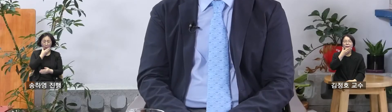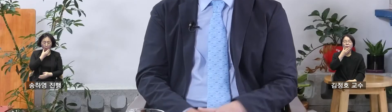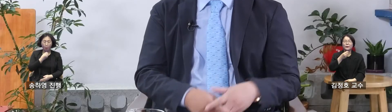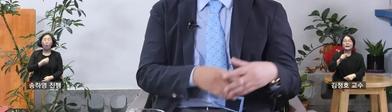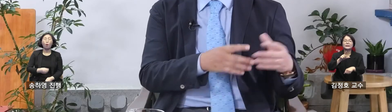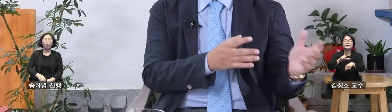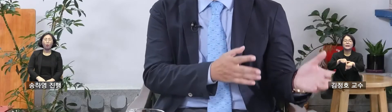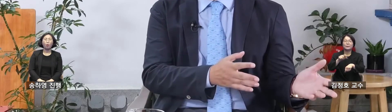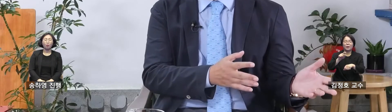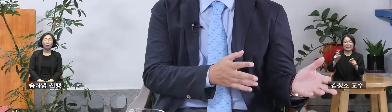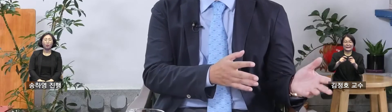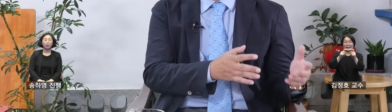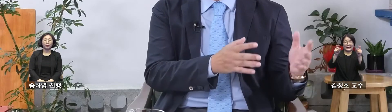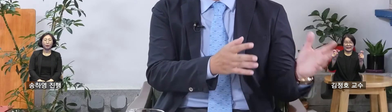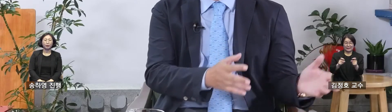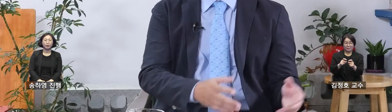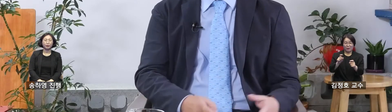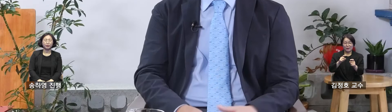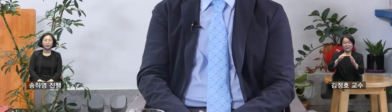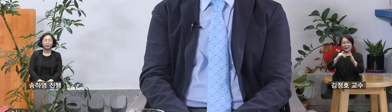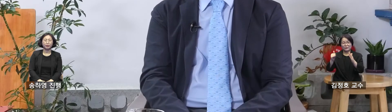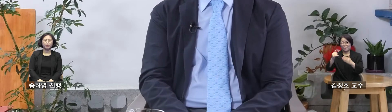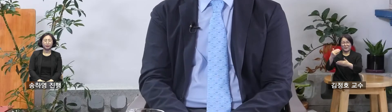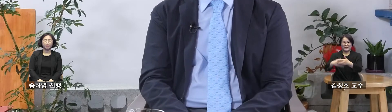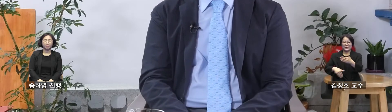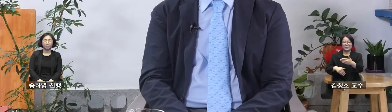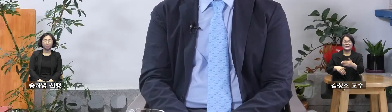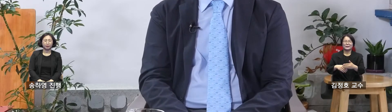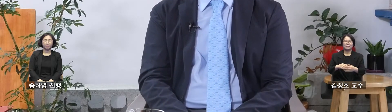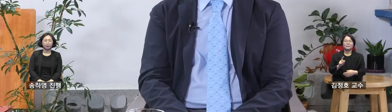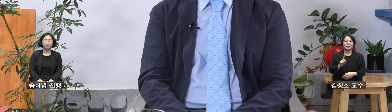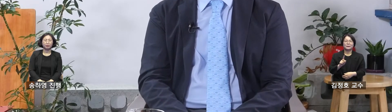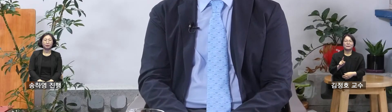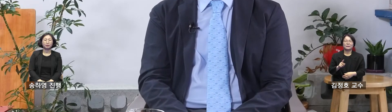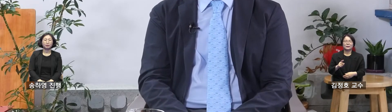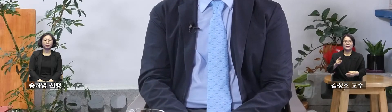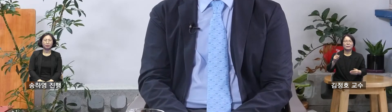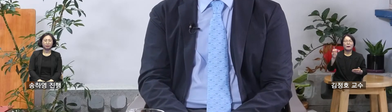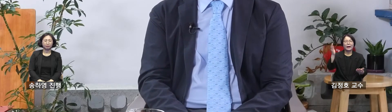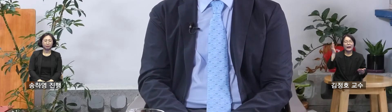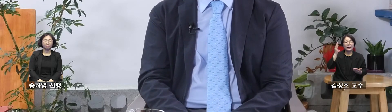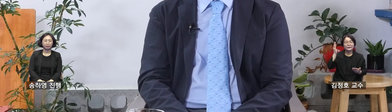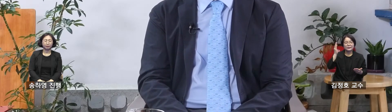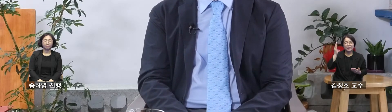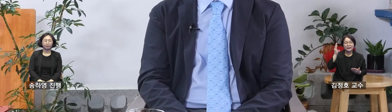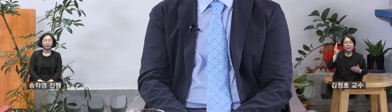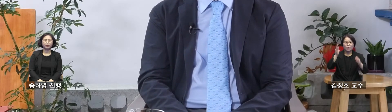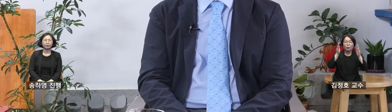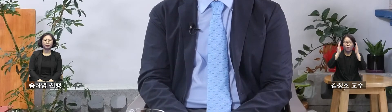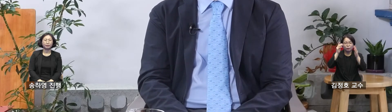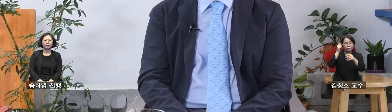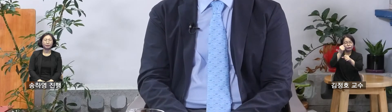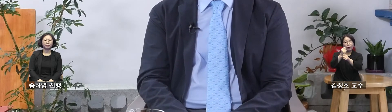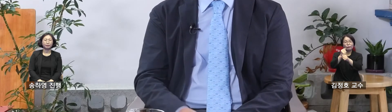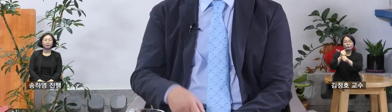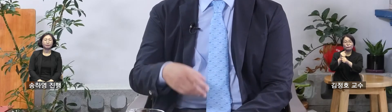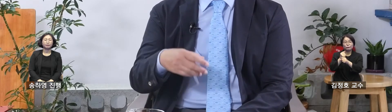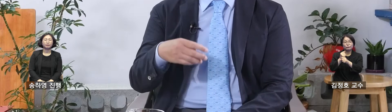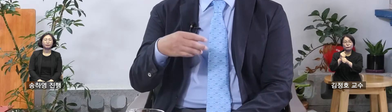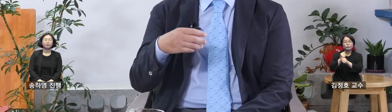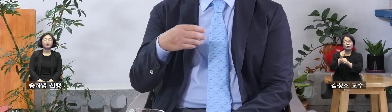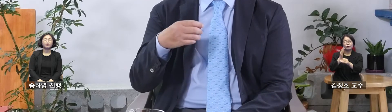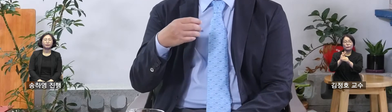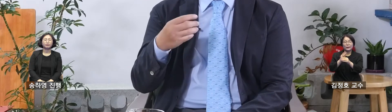시간은 이제 개인적인 거, 가족 뭐 이런 거 빼놓고 행복한 시간은 학생이 공부를 하고 연구를 하면서